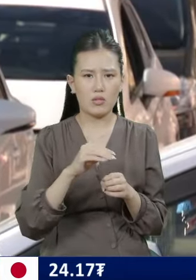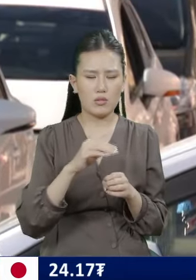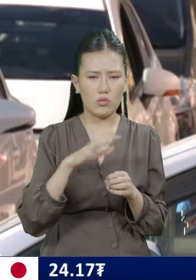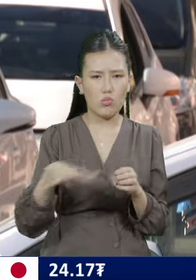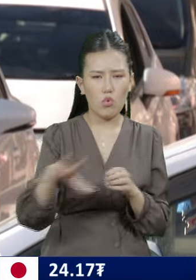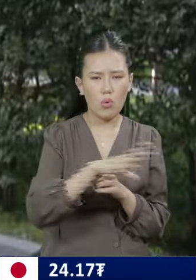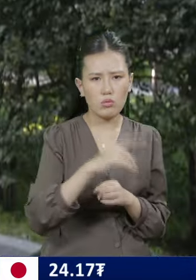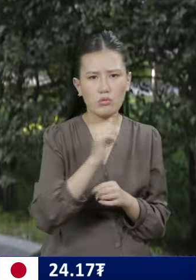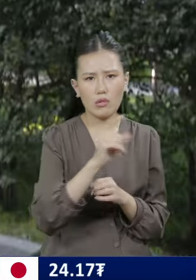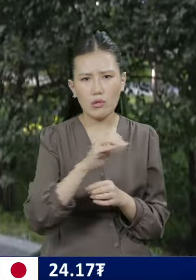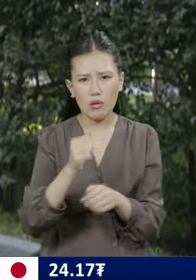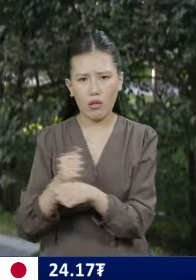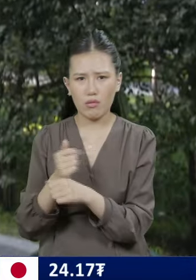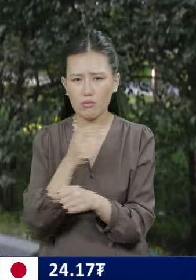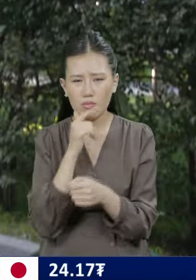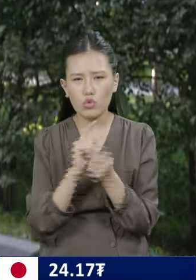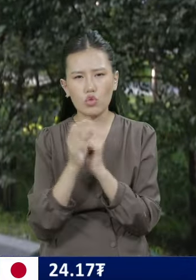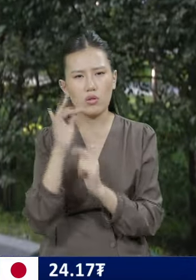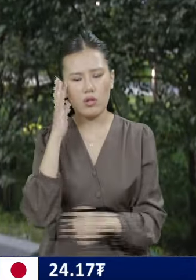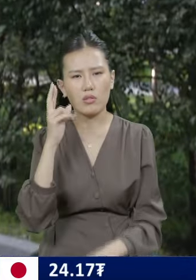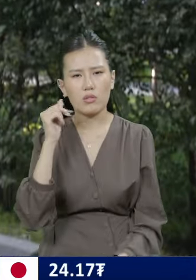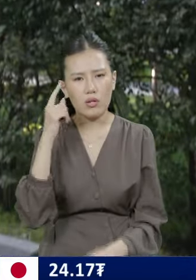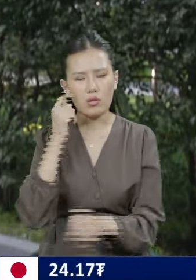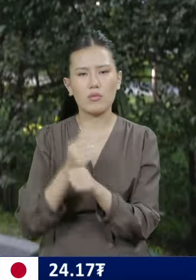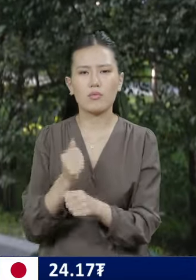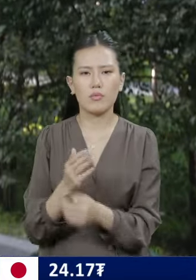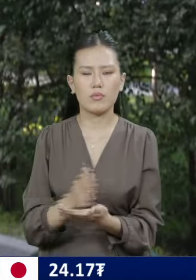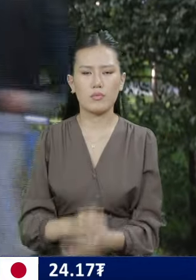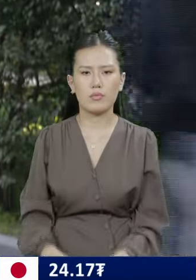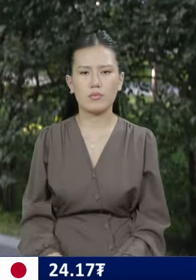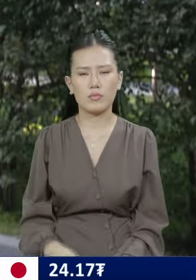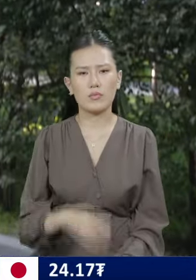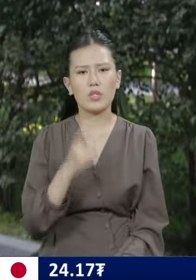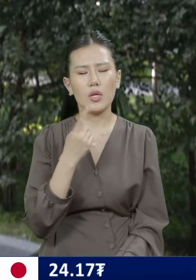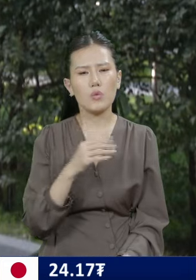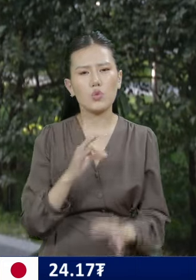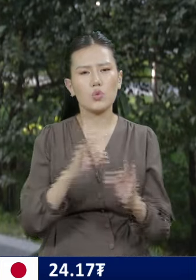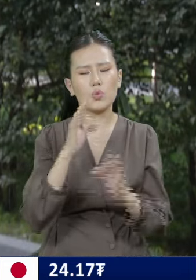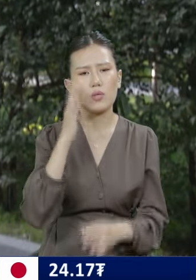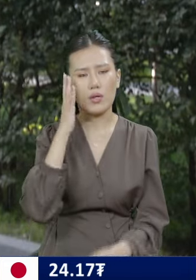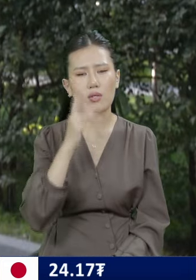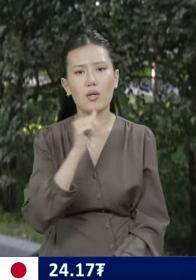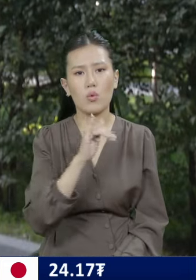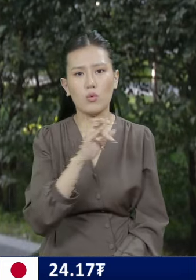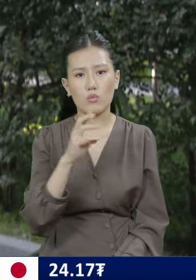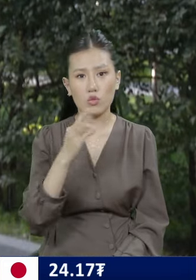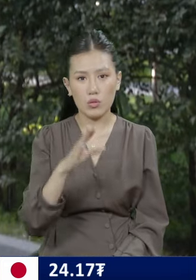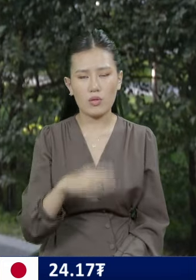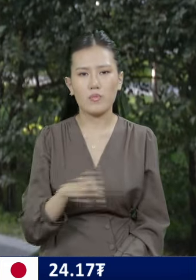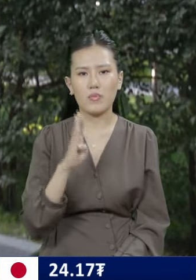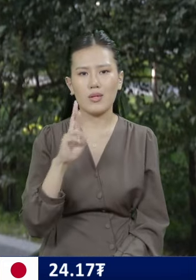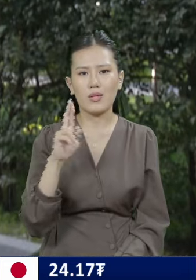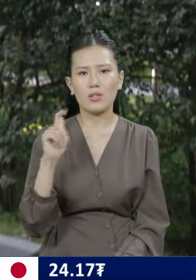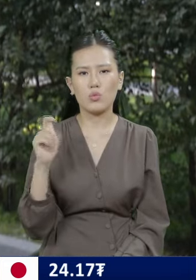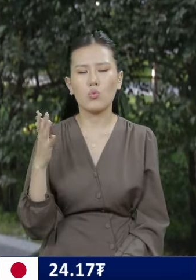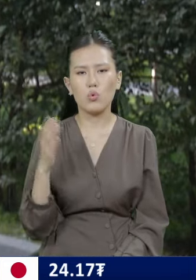гэлээ. Хамгийн боломжтой mass transit system бол Улаанбаатарын төвд BRT буюу тусгай замын автобус